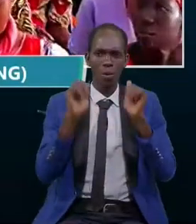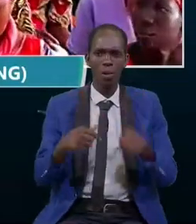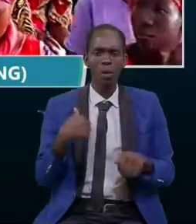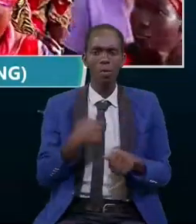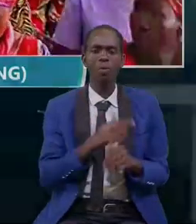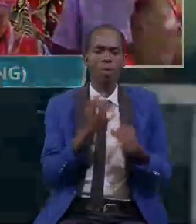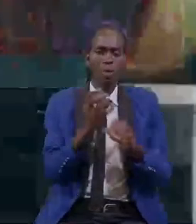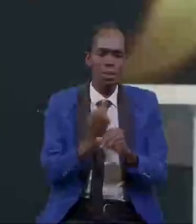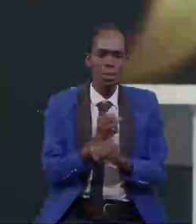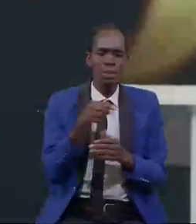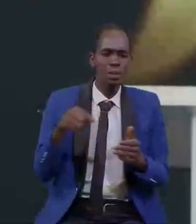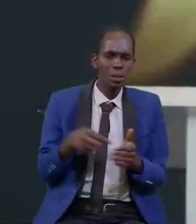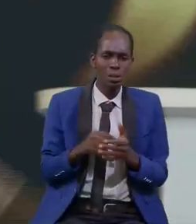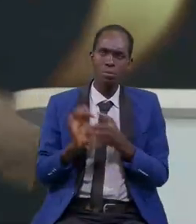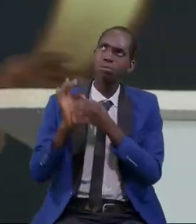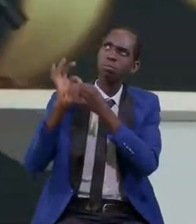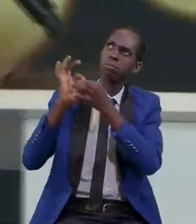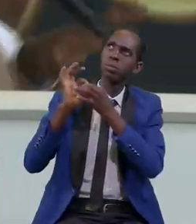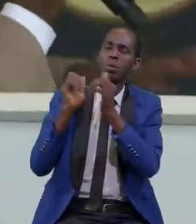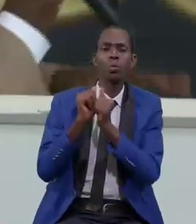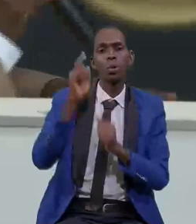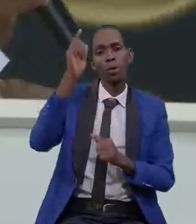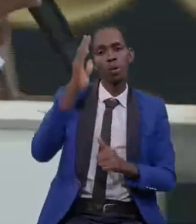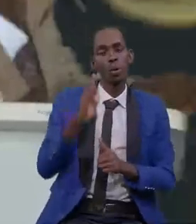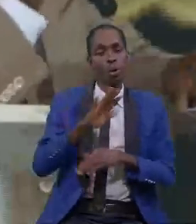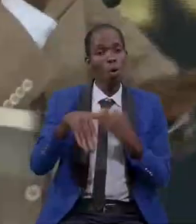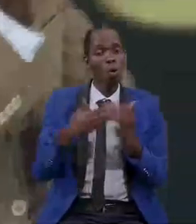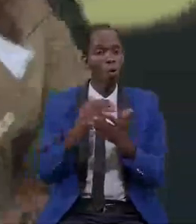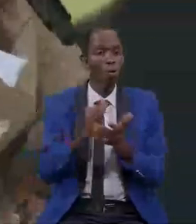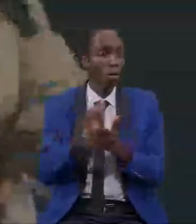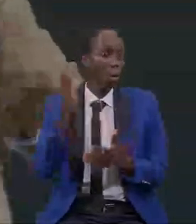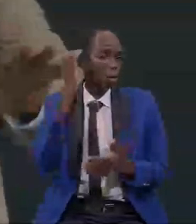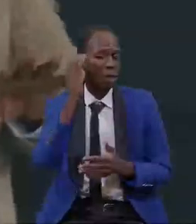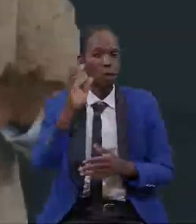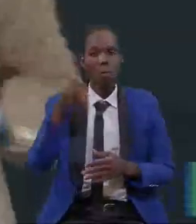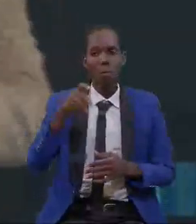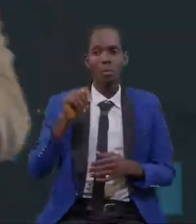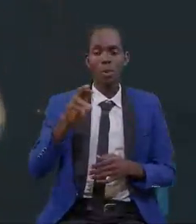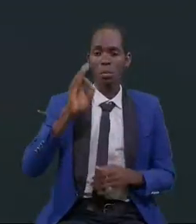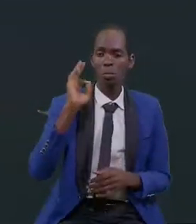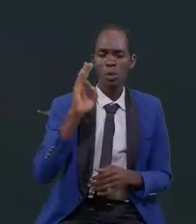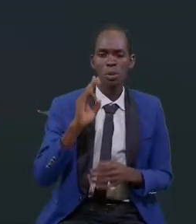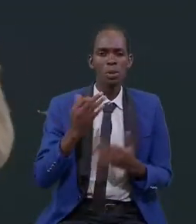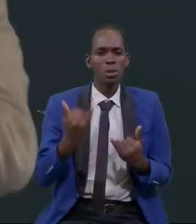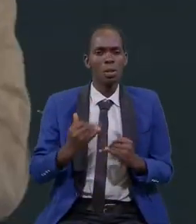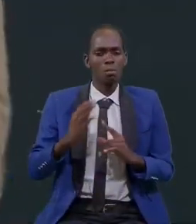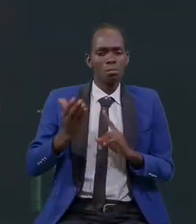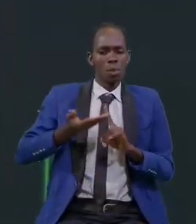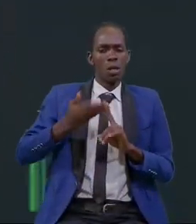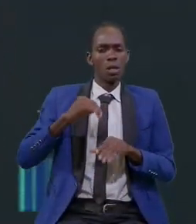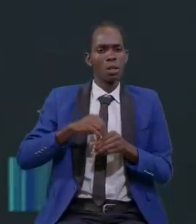réconciliation avec Dieu? Ceux qui entendu cette parole, eut le cœur vivement touché. Et il se